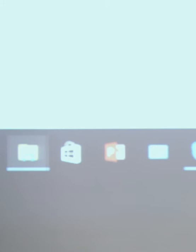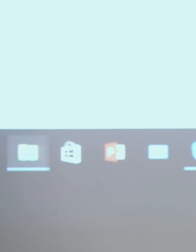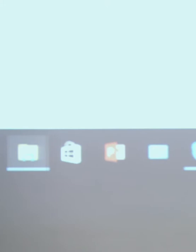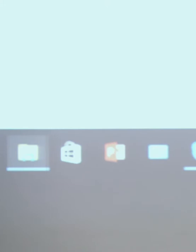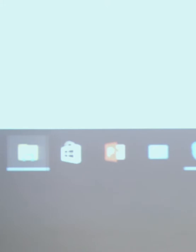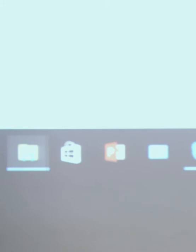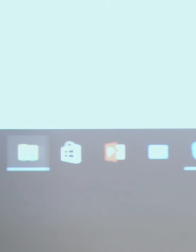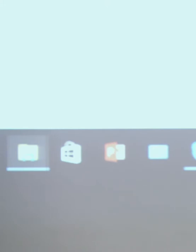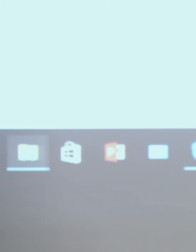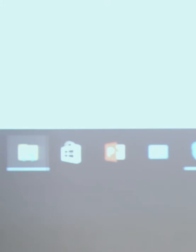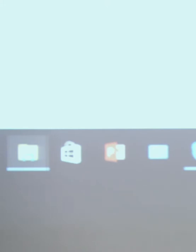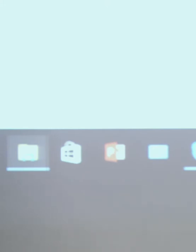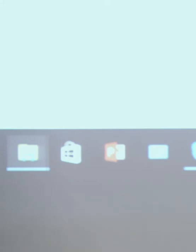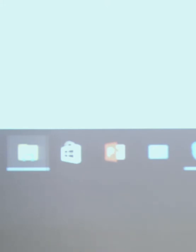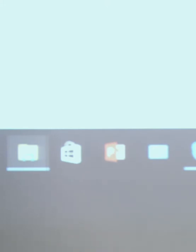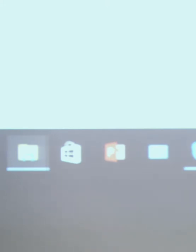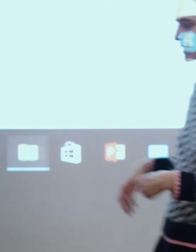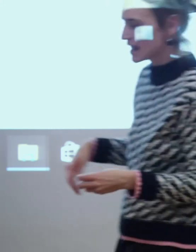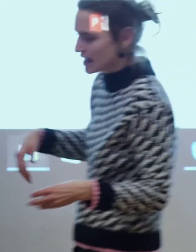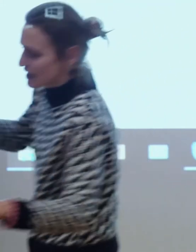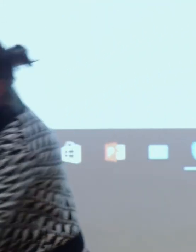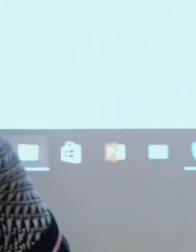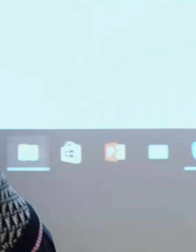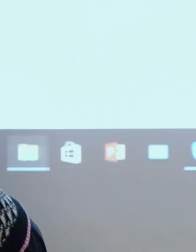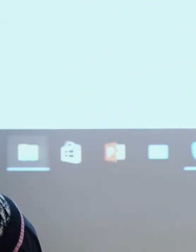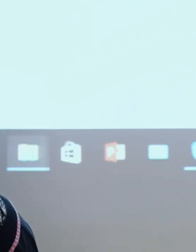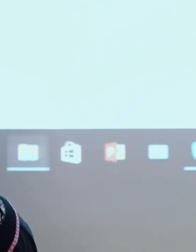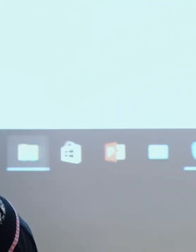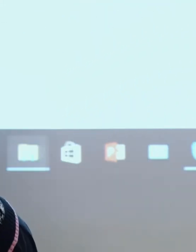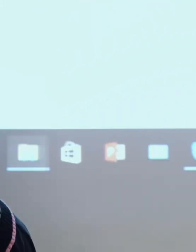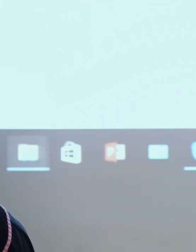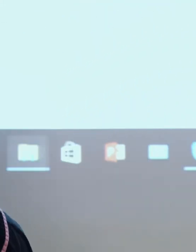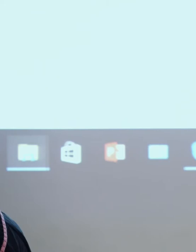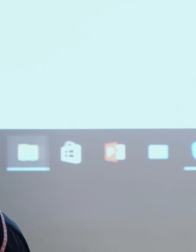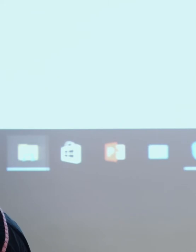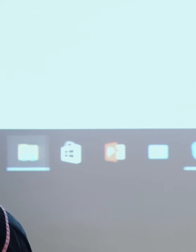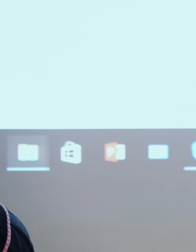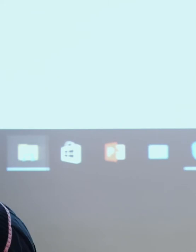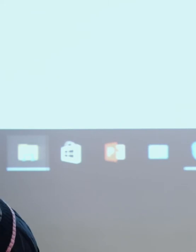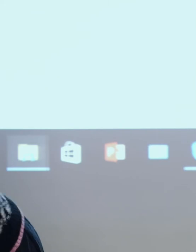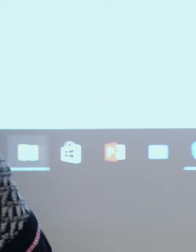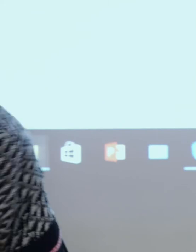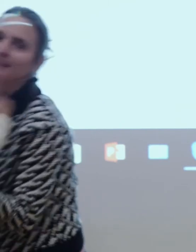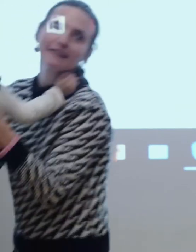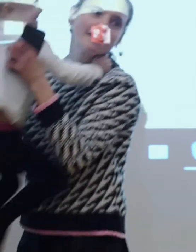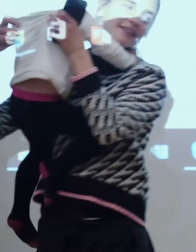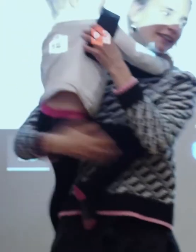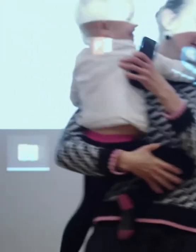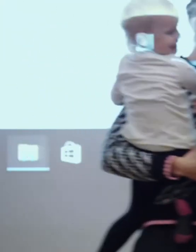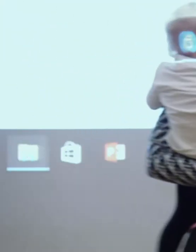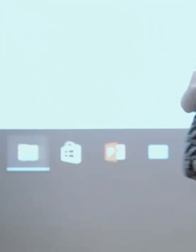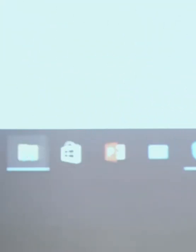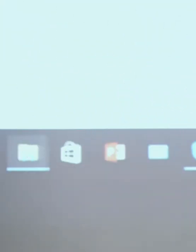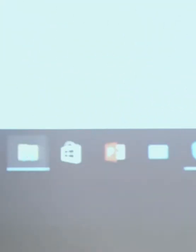nějak se pokusíte reagovat, ať už na ty jednotlivé příspěvky, na ty mluvčí, anebo na to téma. Plus samozřejmě budou nějaké